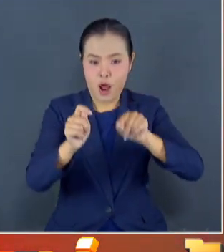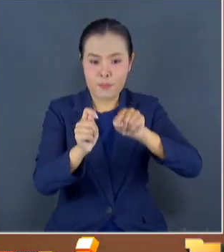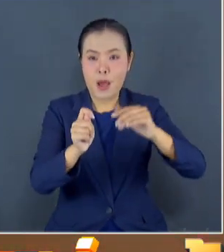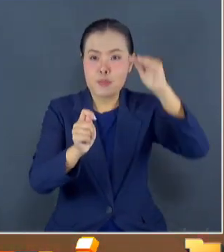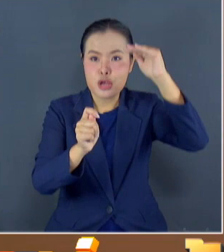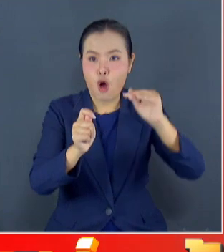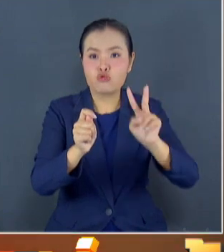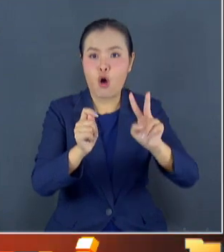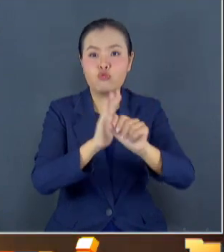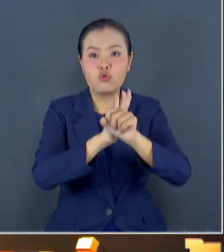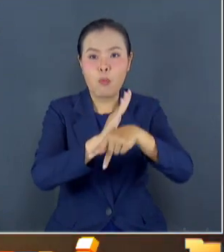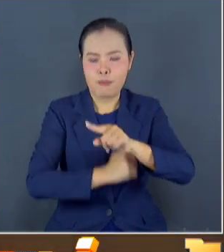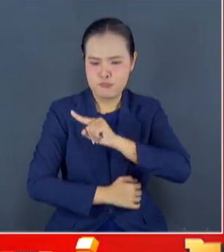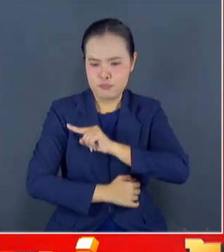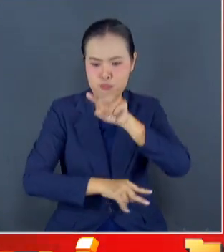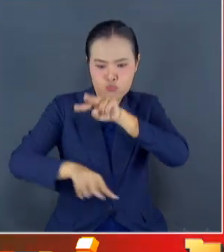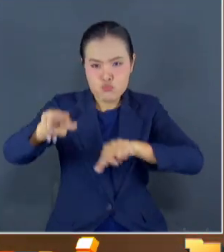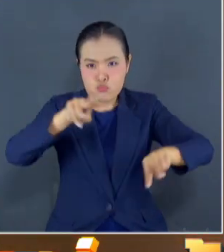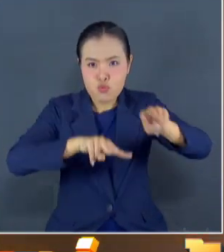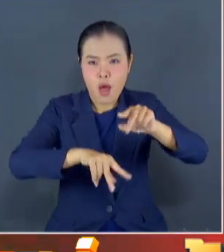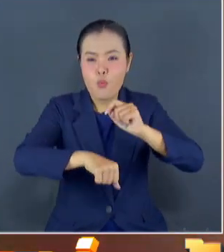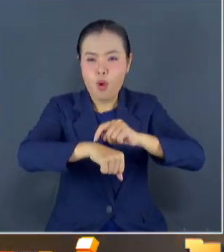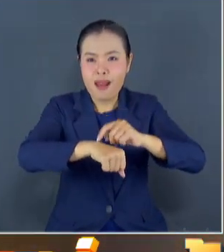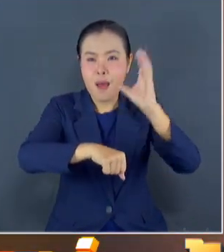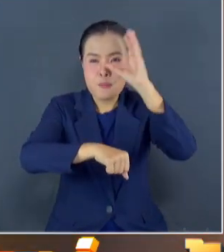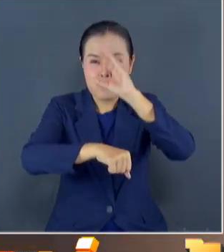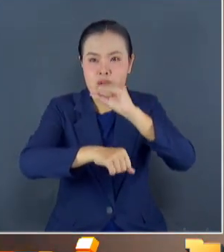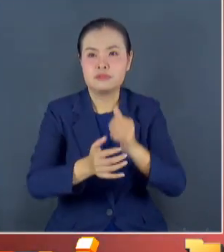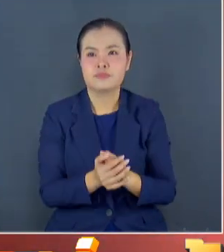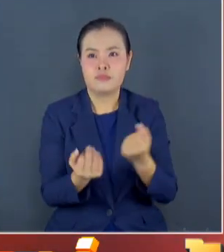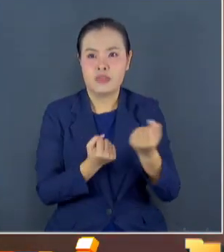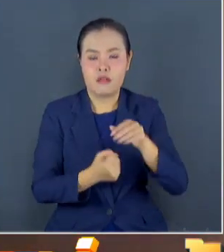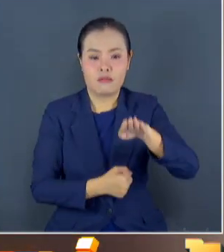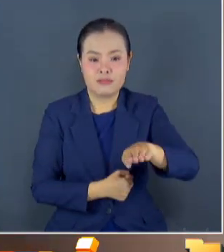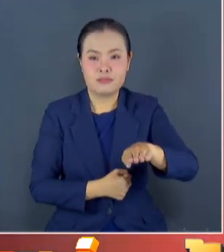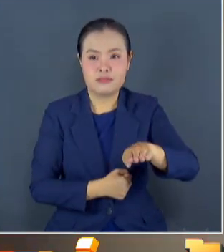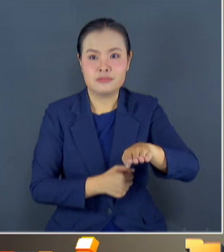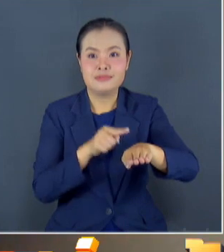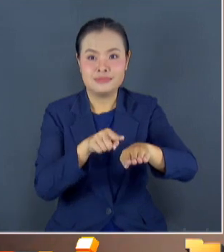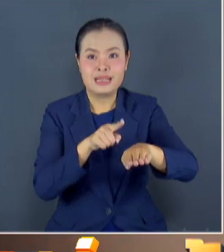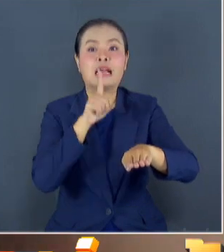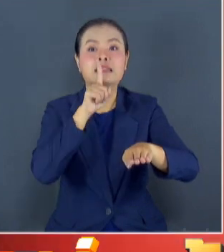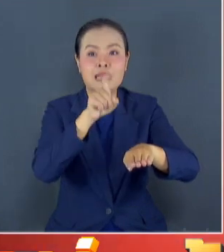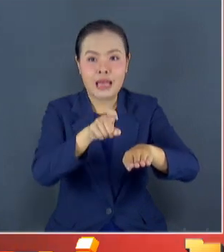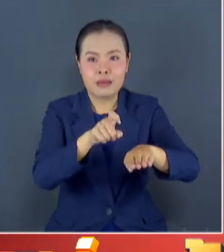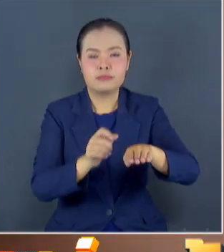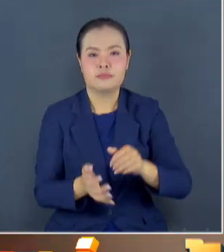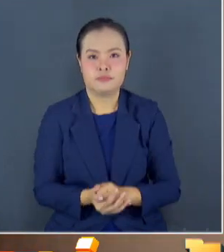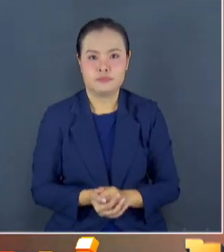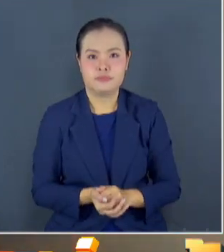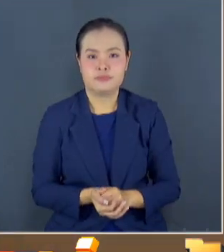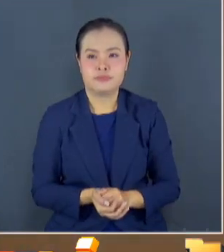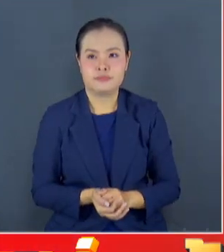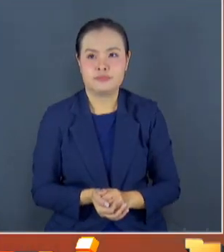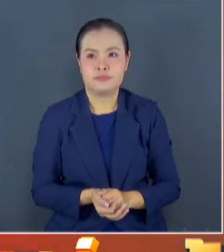บุรีครับก็ออกปฏิบัติหน้าที่ตรวจความเรียบร้อยในช่วงดึกครับปรากฏเจอชาวบ้านจอดรถกระบะไว้ริมถนนก็เลยเข้าไปถามฮะปราก